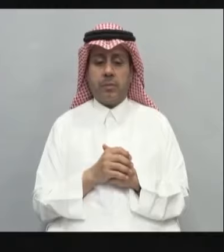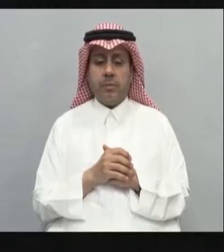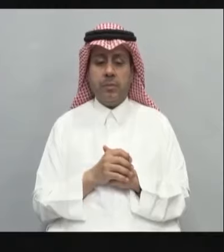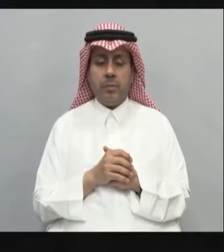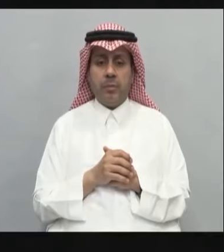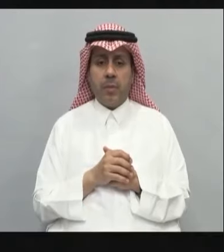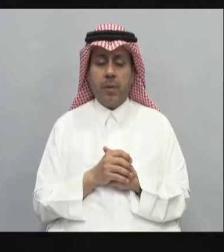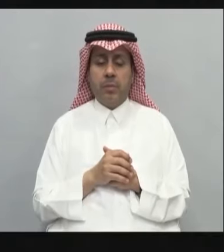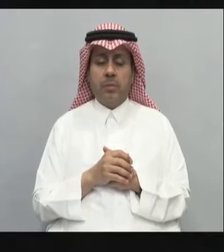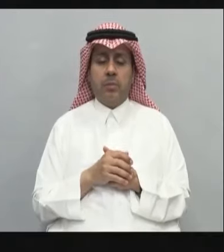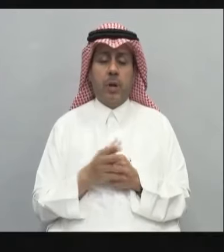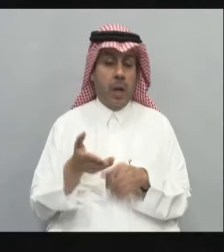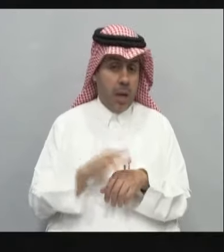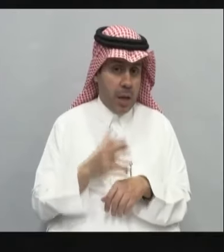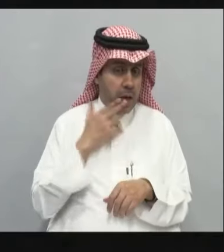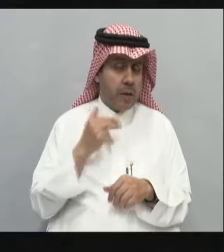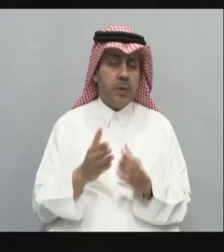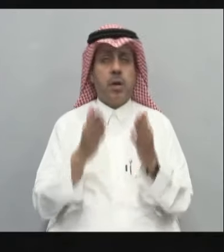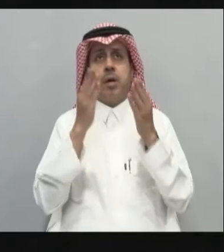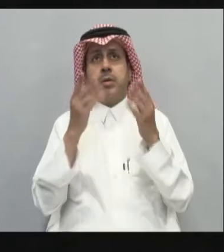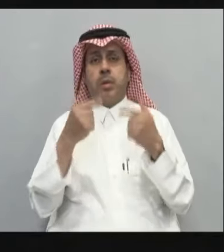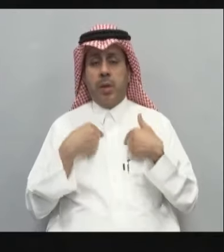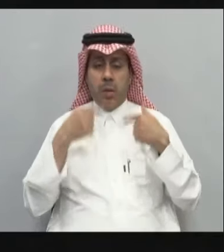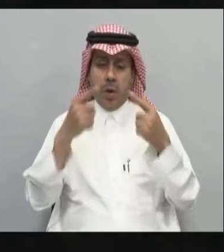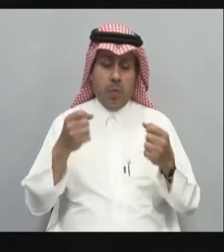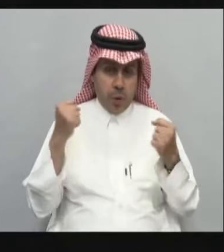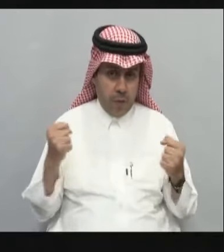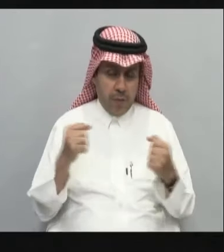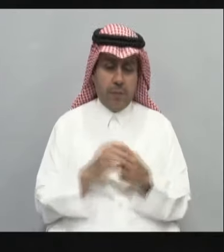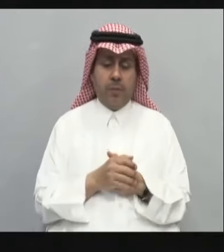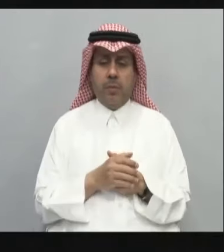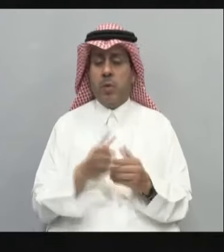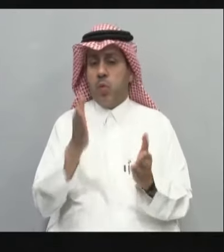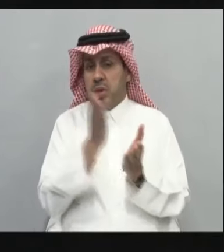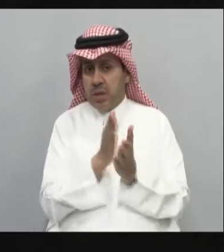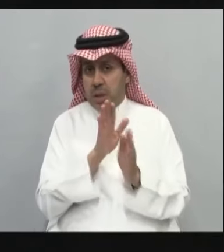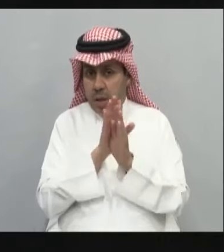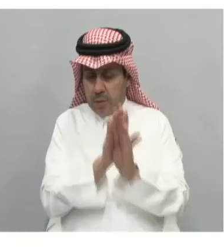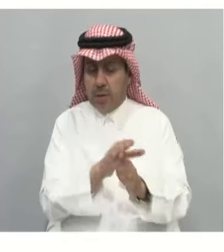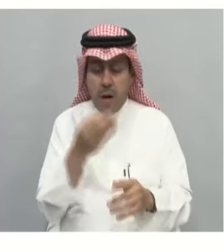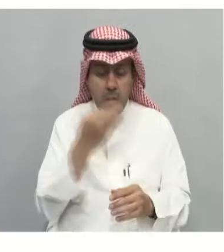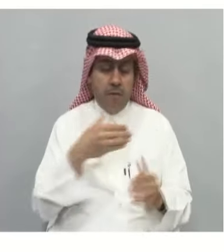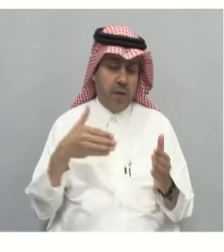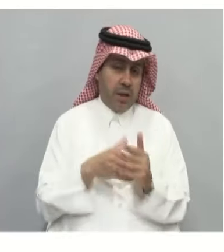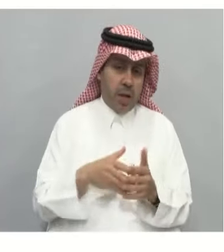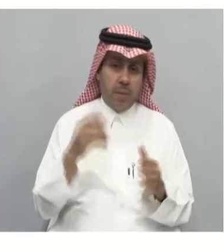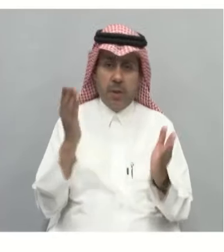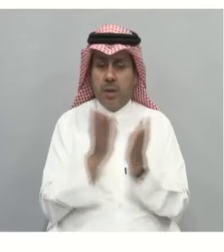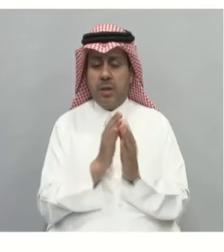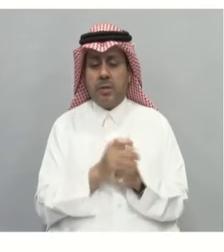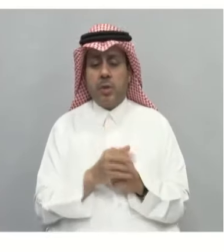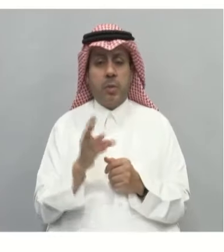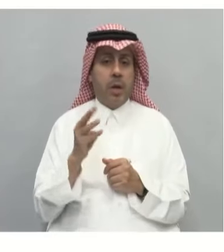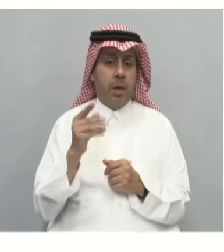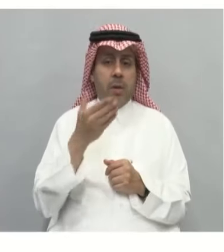قادم على خير سال الله تعالى لي ولكم التوفيق والسداد قائلا في ختام درسنا سبحانك اللهم